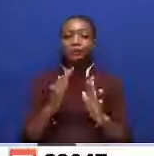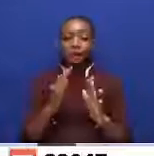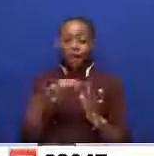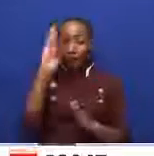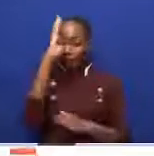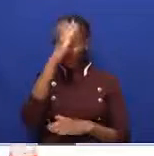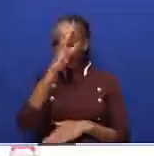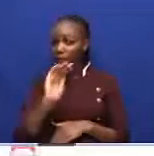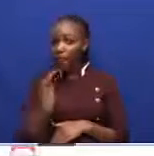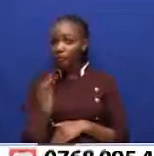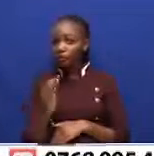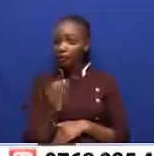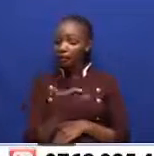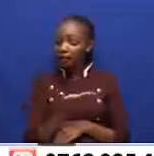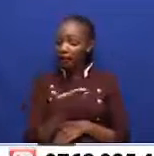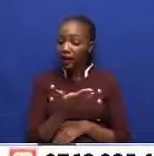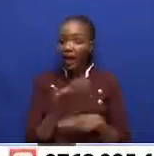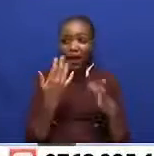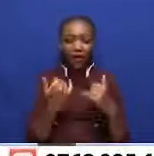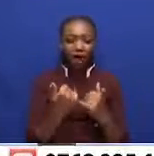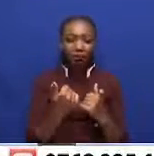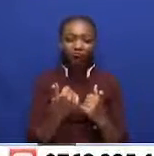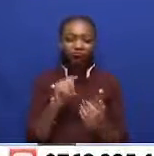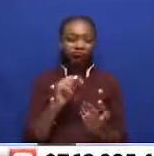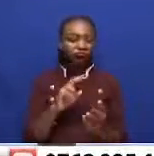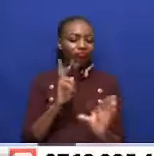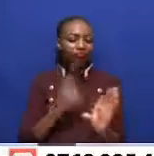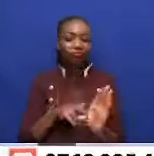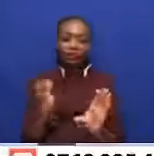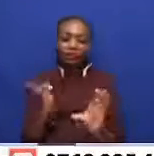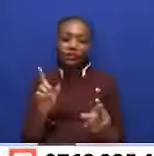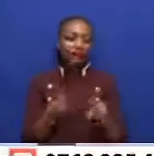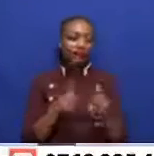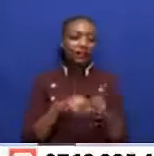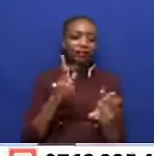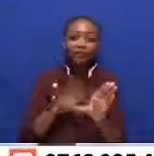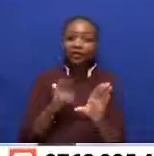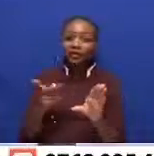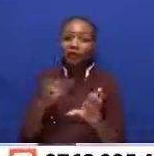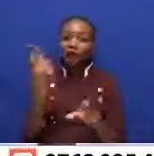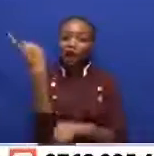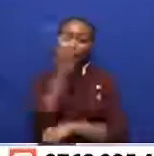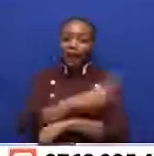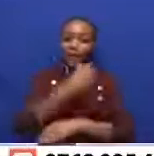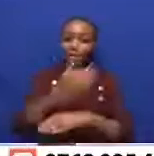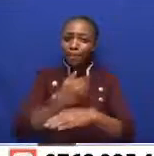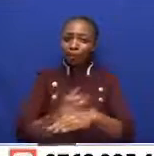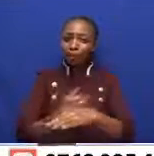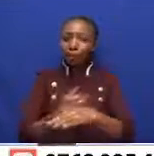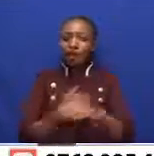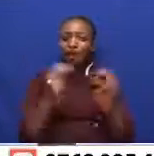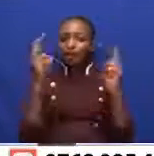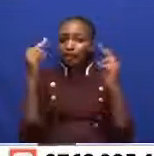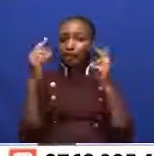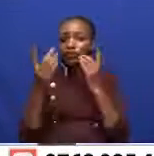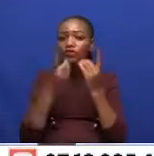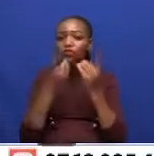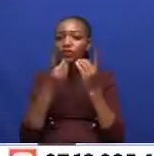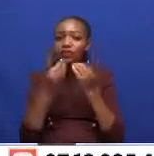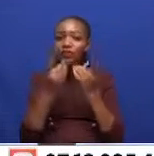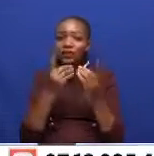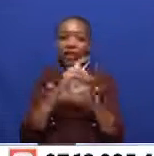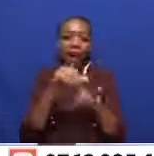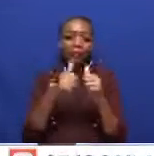kaunti hiyo wa Musai Simiu amejiuzulu. Simiu amejiuzulu siku moja tu kabla ya mswada kumbandua kujadiliwa